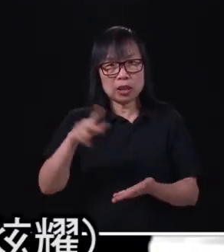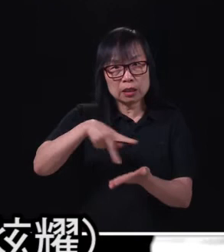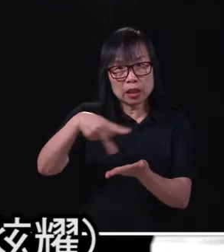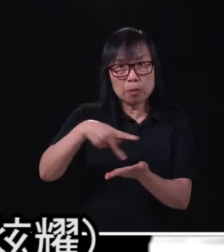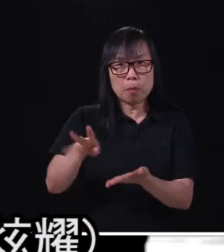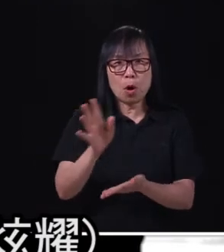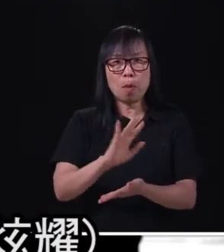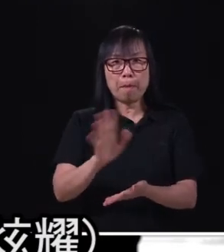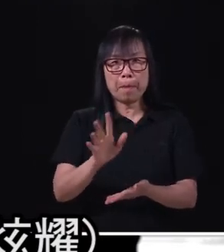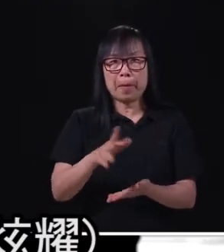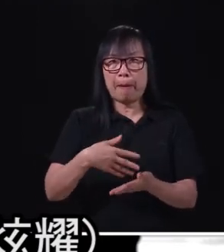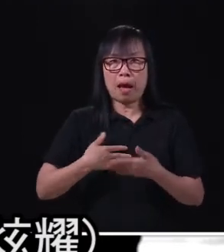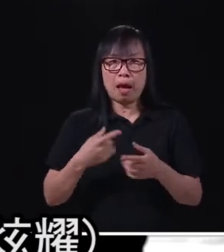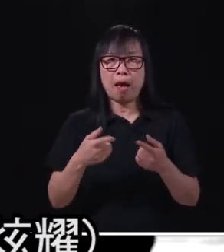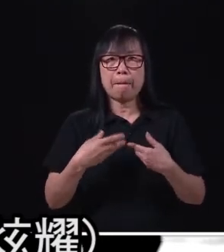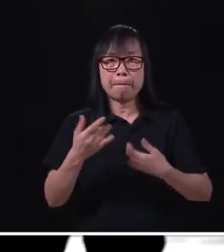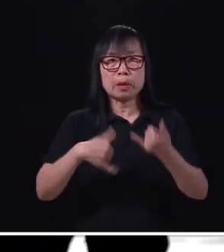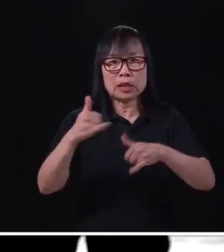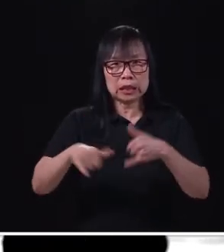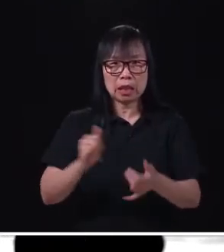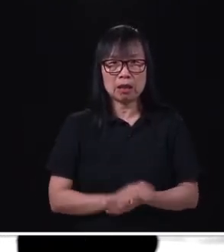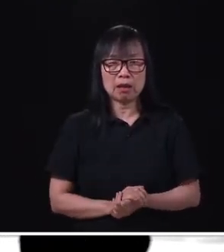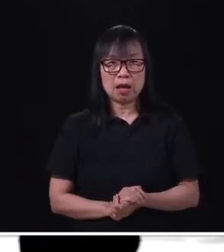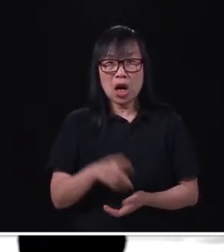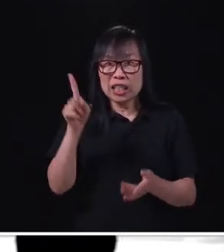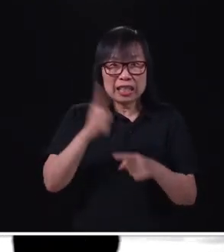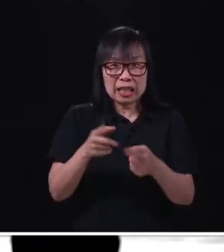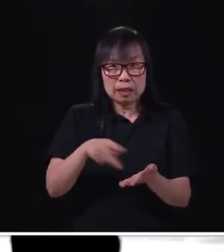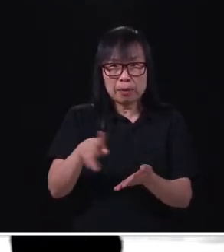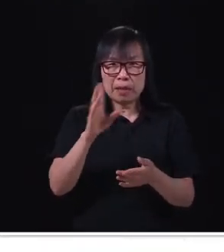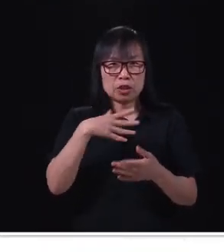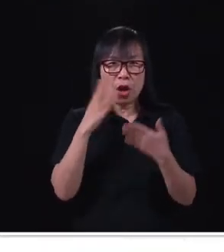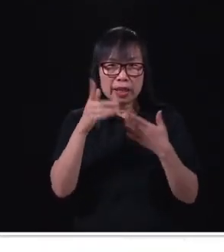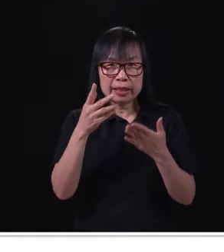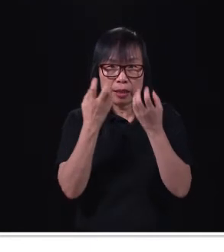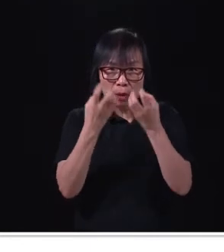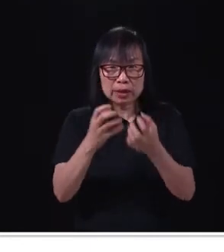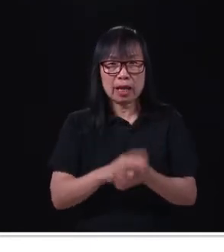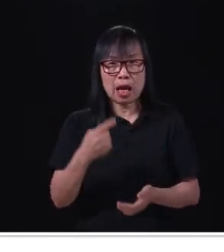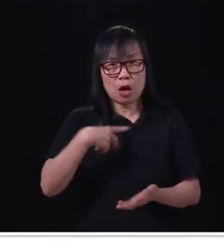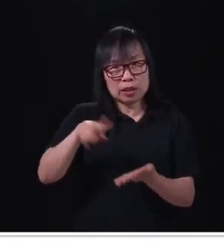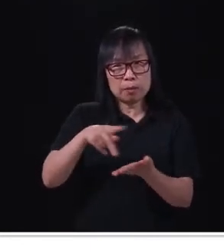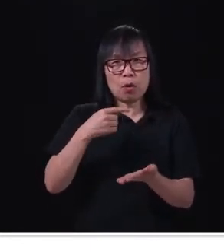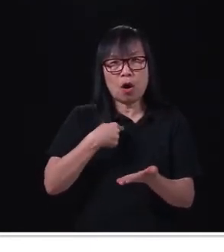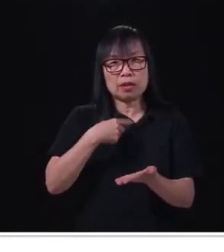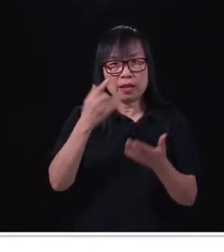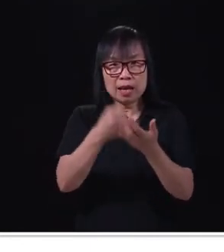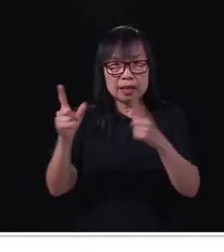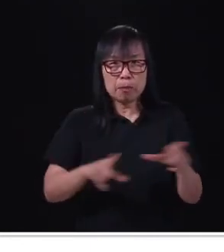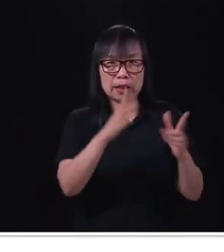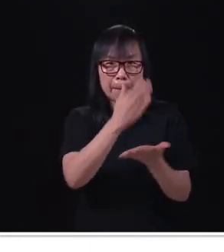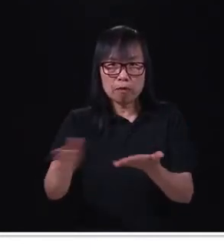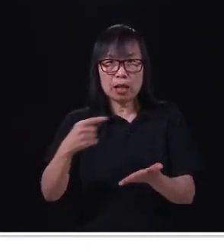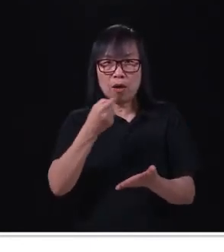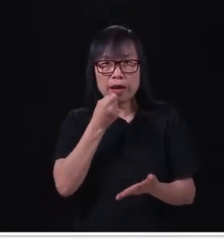哋呢度跳舞唔系俾人 show off 噶。 我跳舞唔系想引人注意，跳舞系我生活嘅一部分。